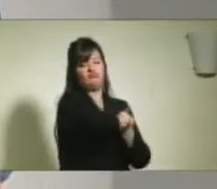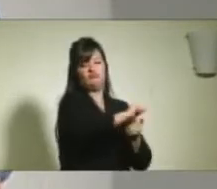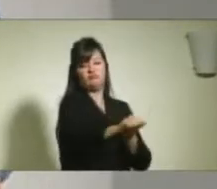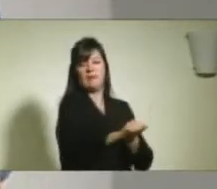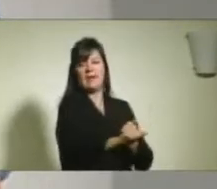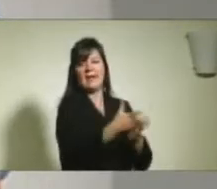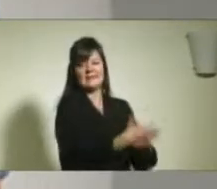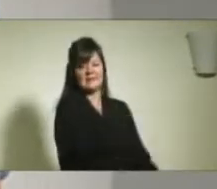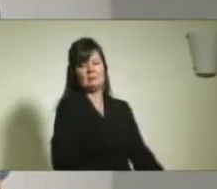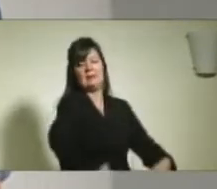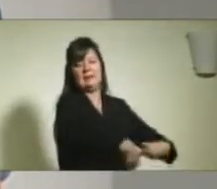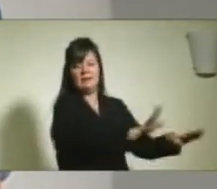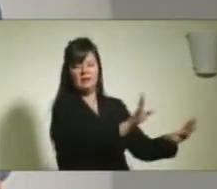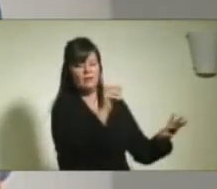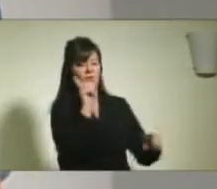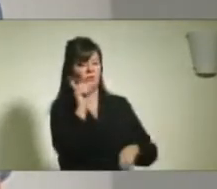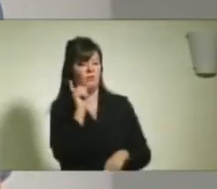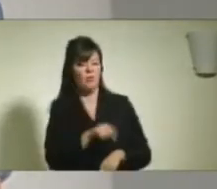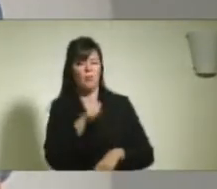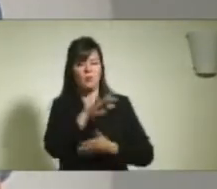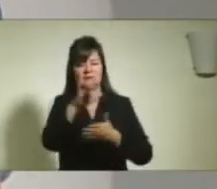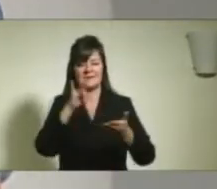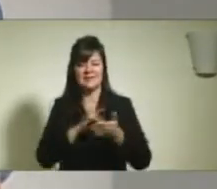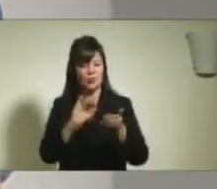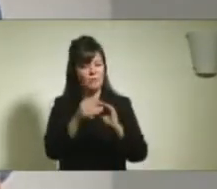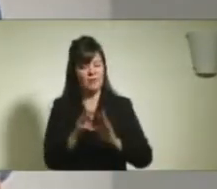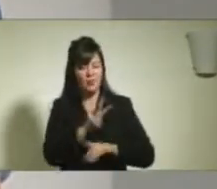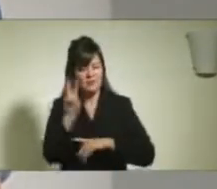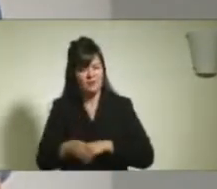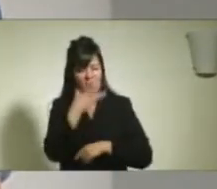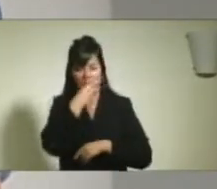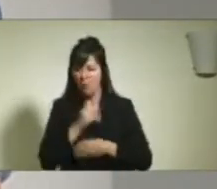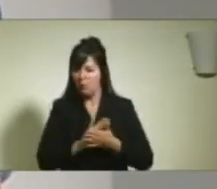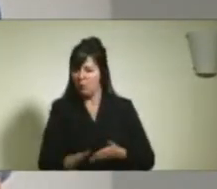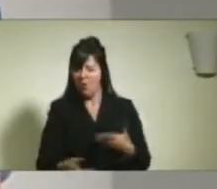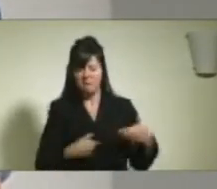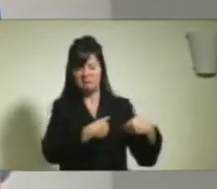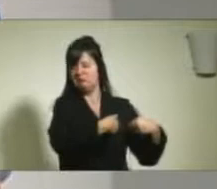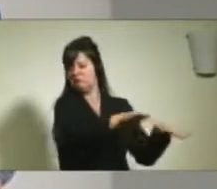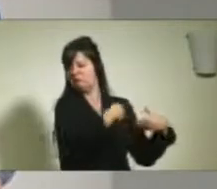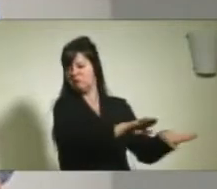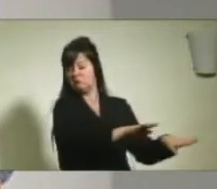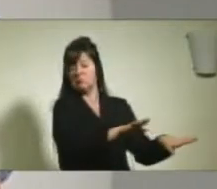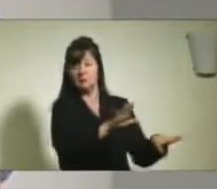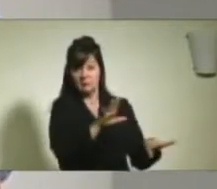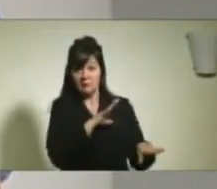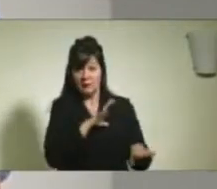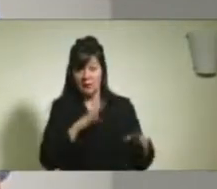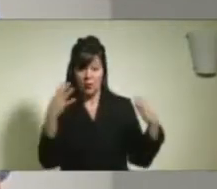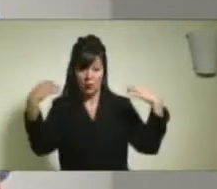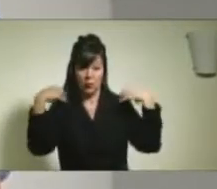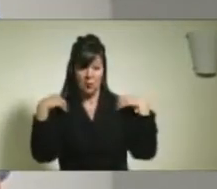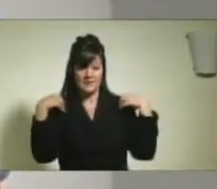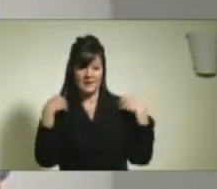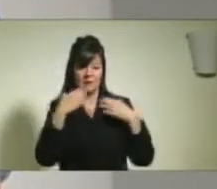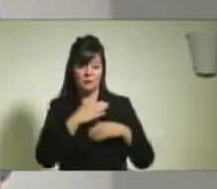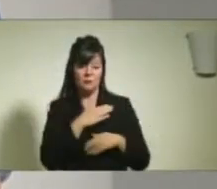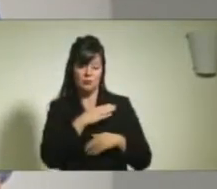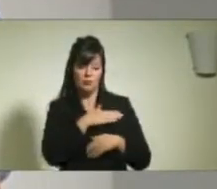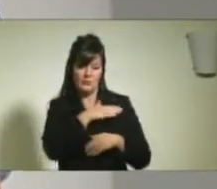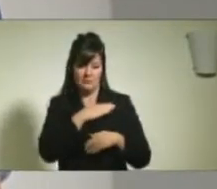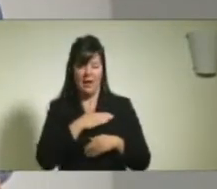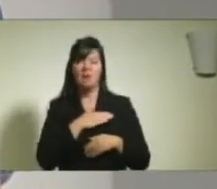qu'il faut surtout les sortir du centre-ville de Windsor. Et en fait, un conseiller municipal appuyait